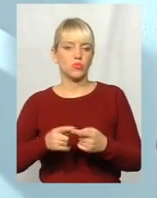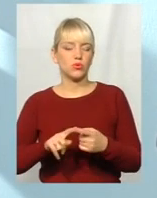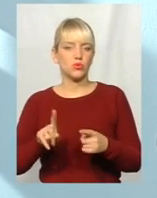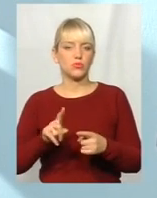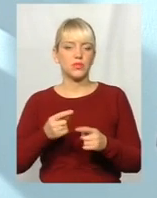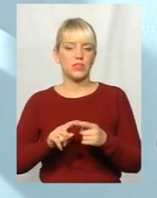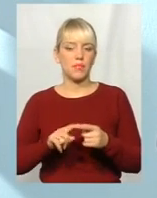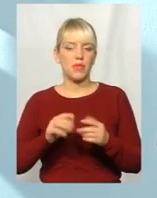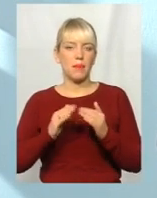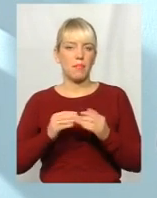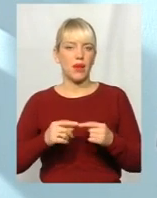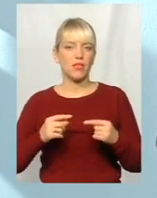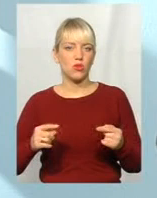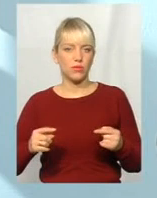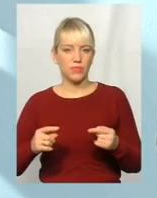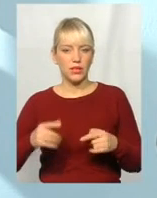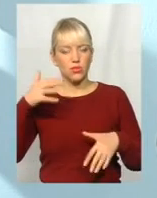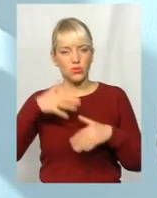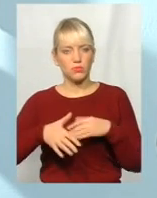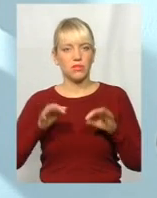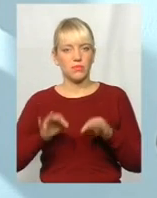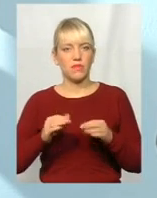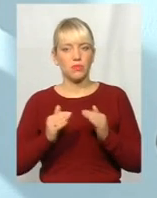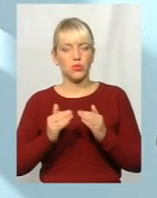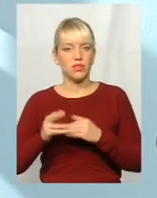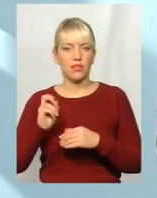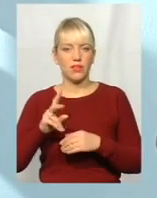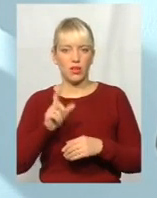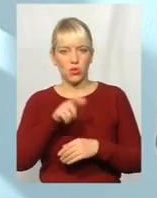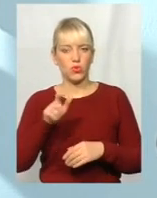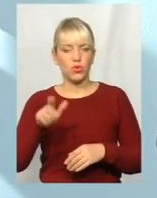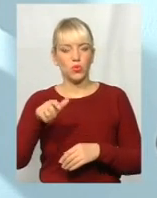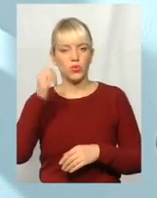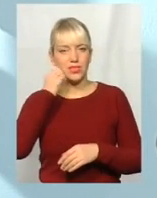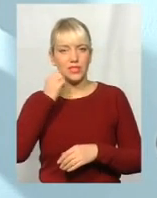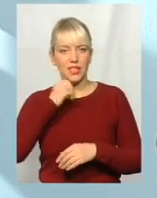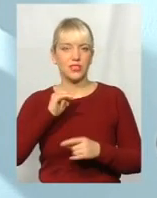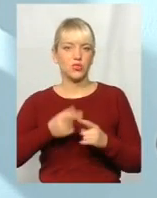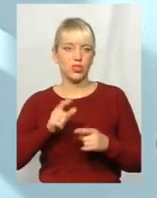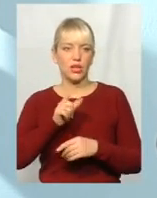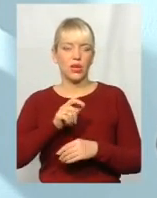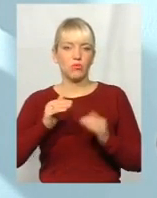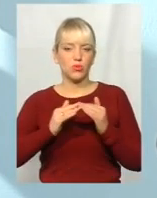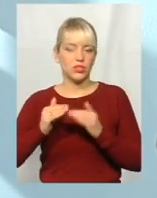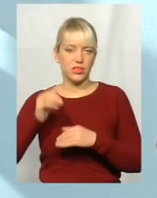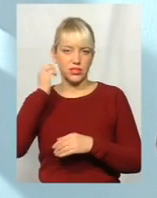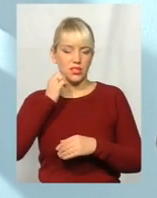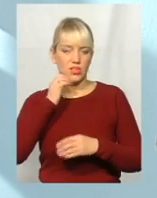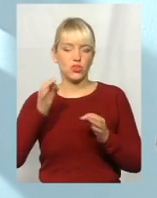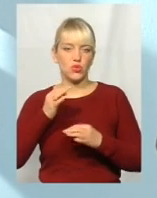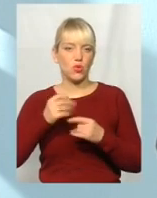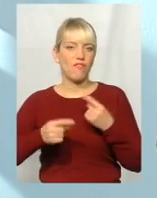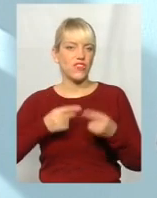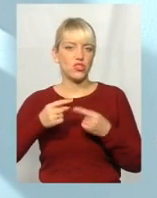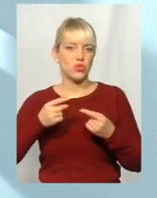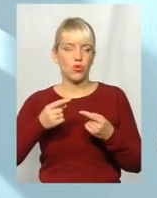майно… Зрозумійте правильно, будинки як люди – люди старіють і будинки старіють. Нічого немає вічного. І